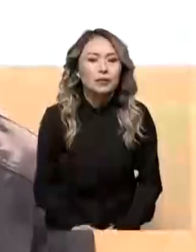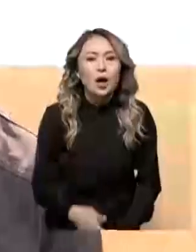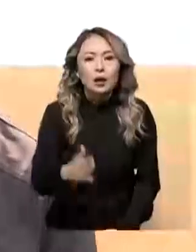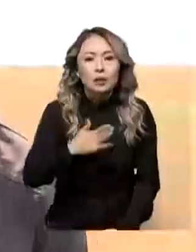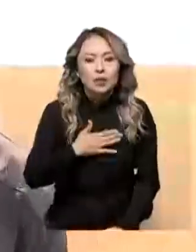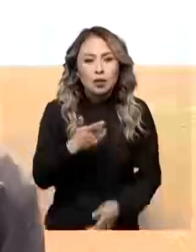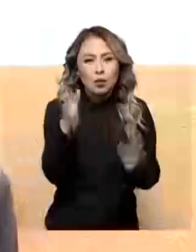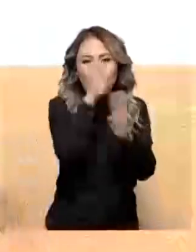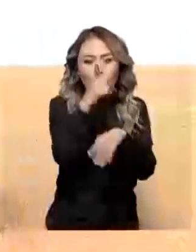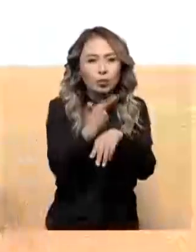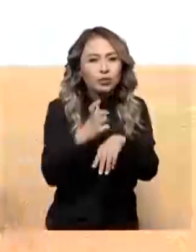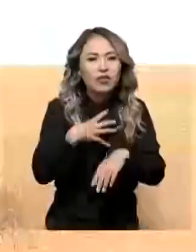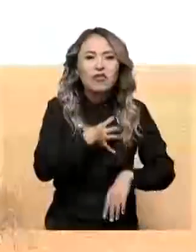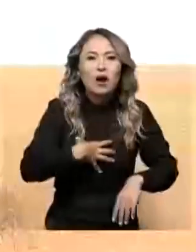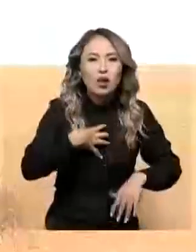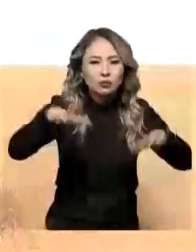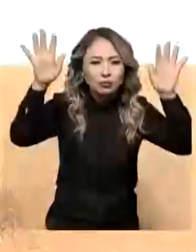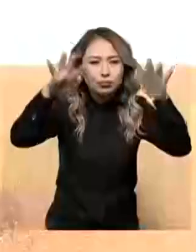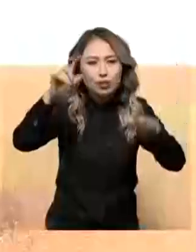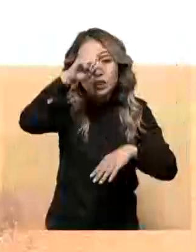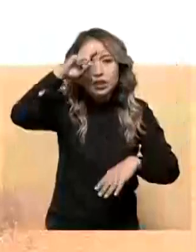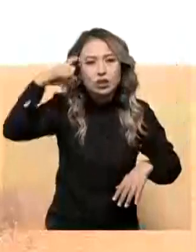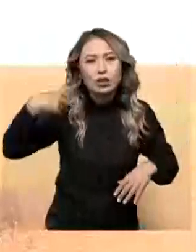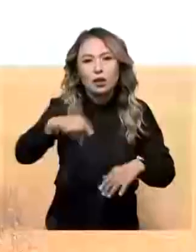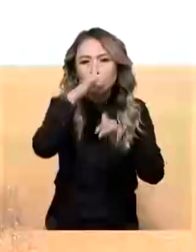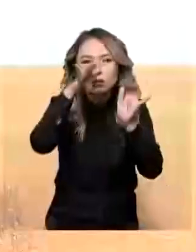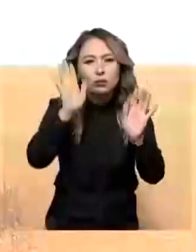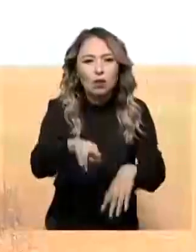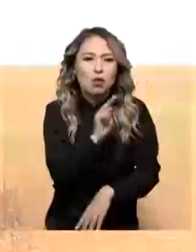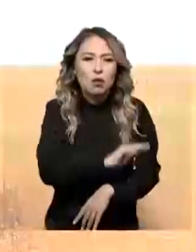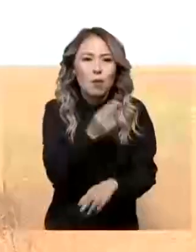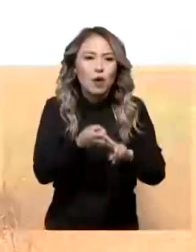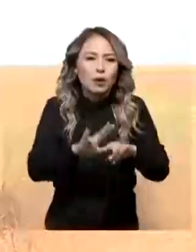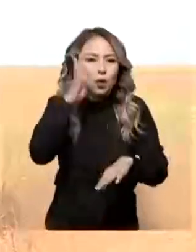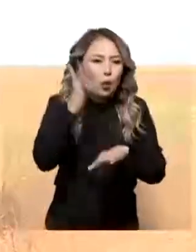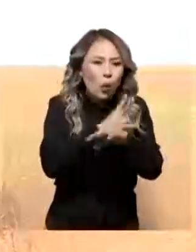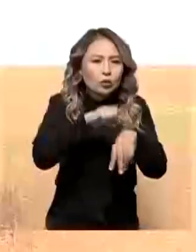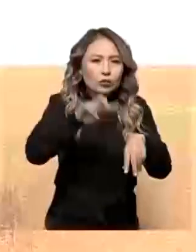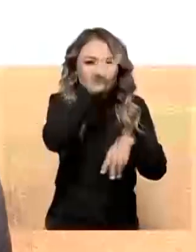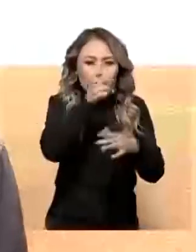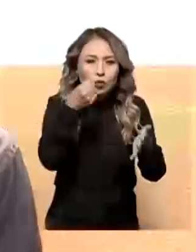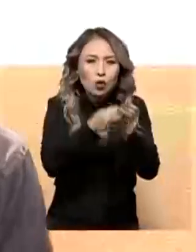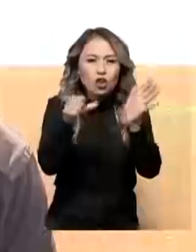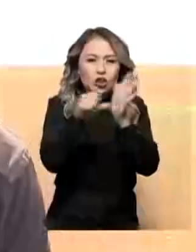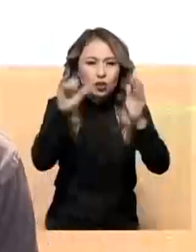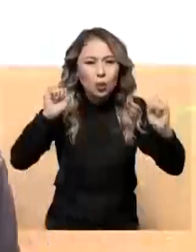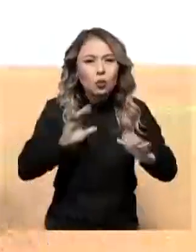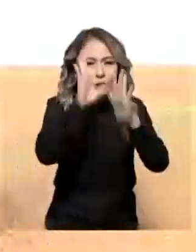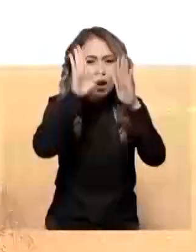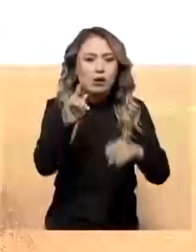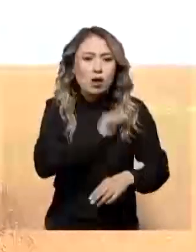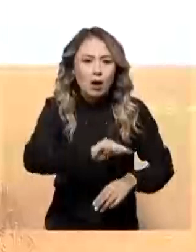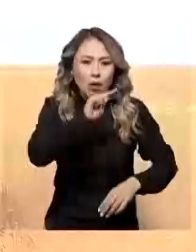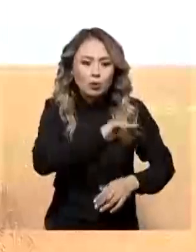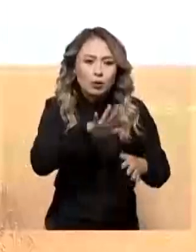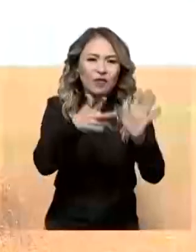ауа райы аса маңызды. Жауынды ыстық күндері жұмыс істей алмаймыз. Сондықтан түнгі сағат 2-ден таңғы 6-ға дейін, сосын кешкі сағат